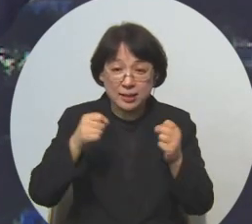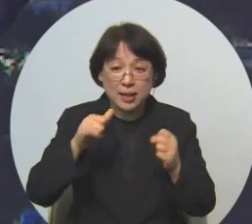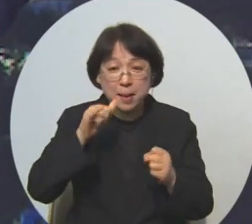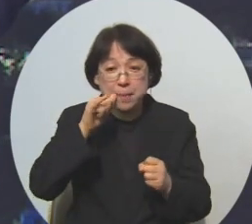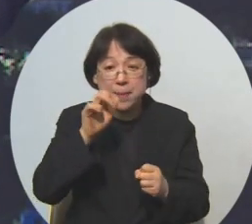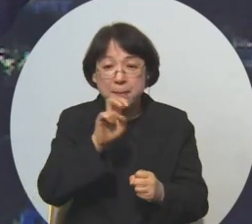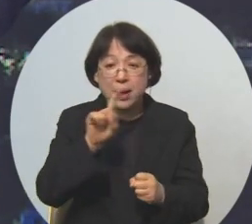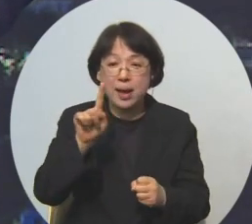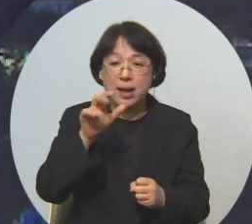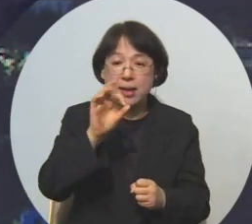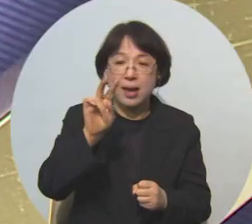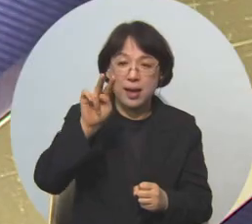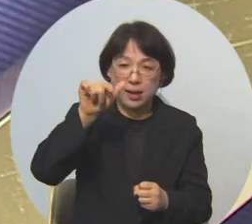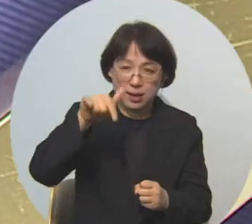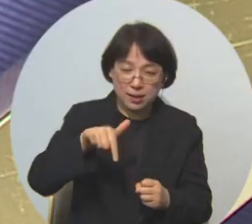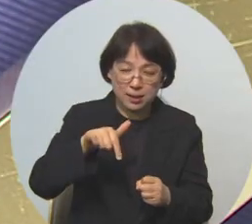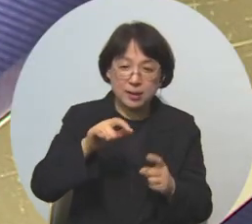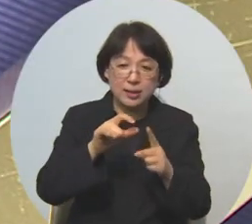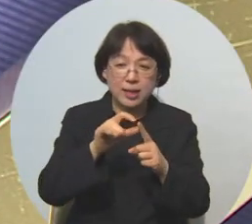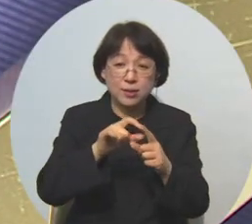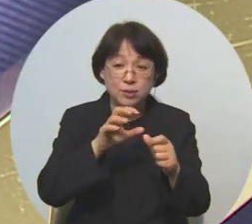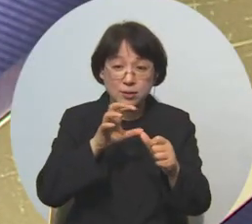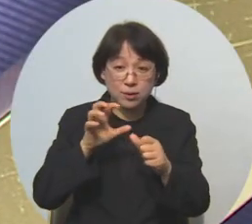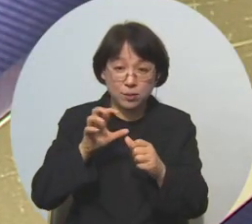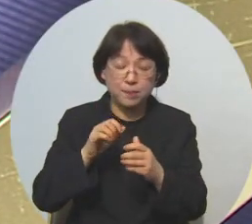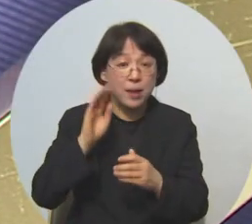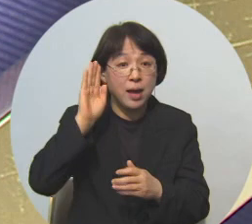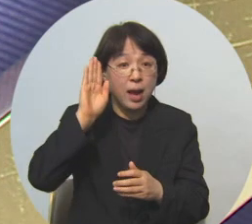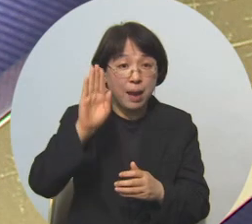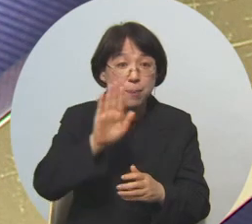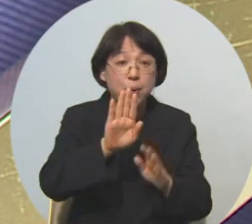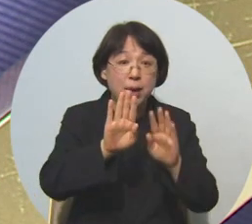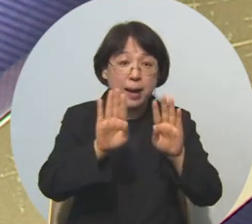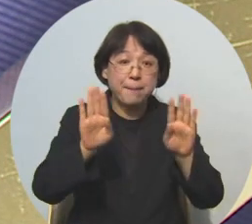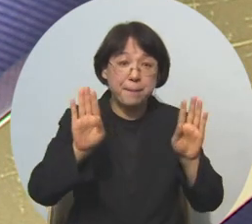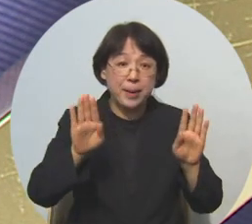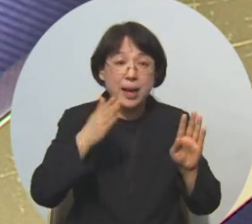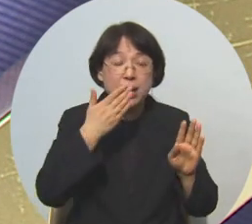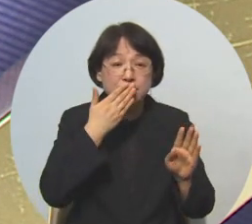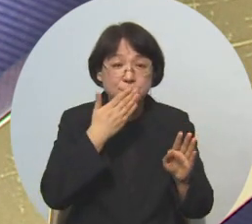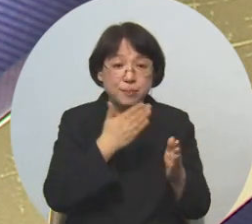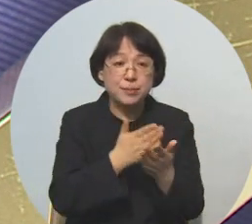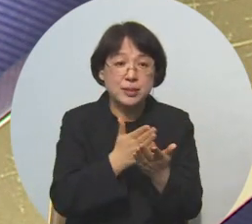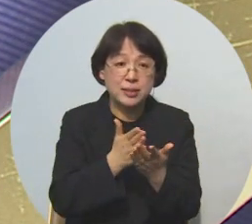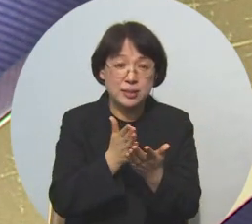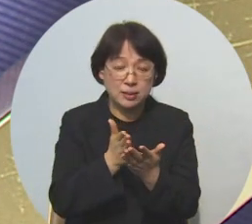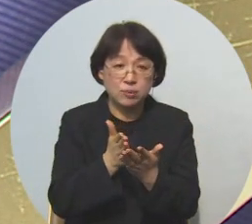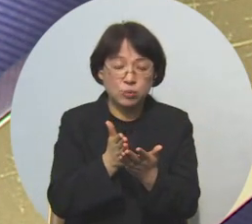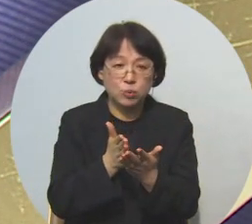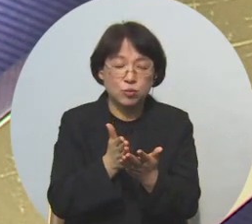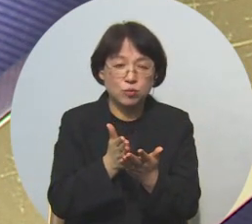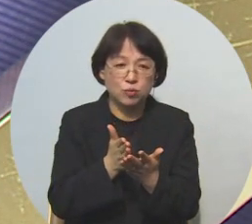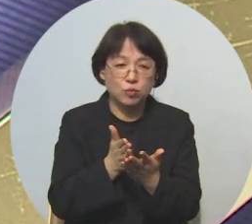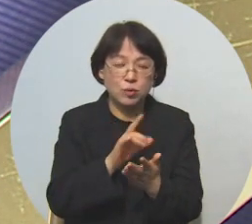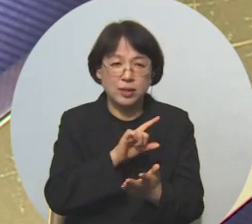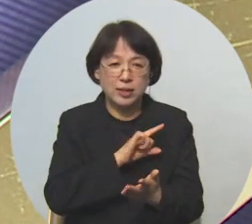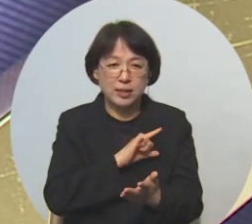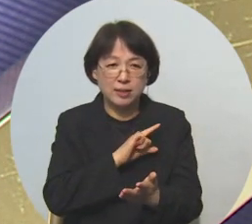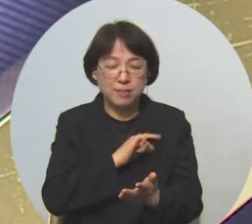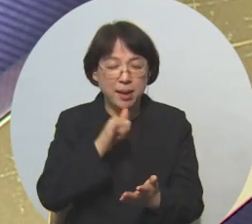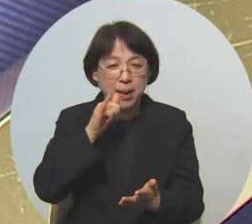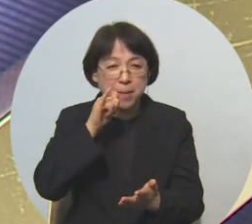흔히 사용되는데요 앞으로는 간판이나 음식의 메뉴에 이렇게 마약과 관련된 용어를 사용하는게